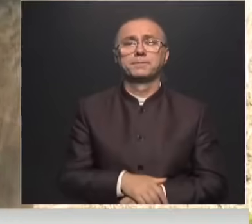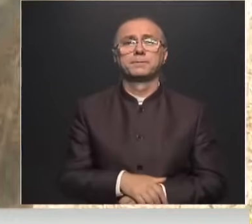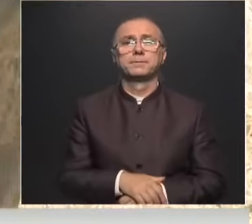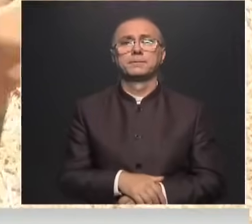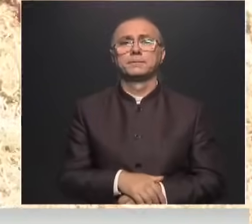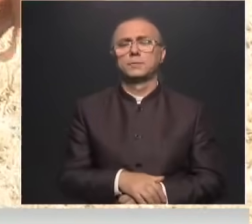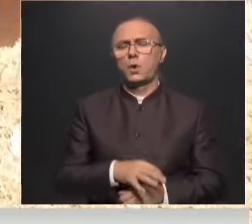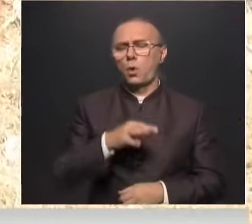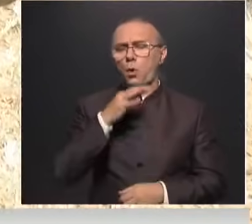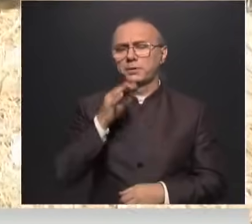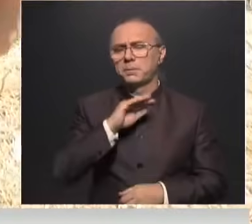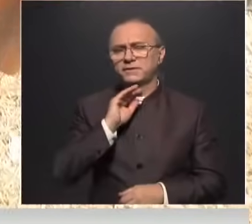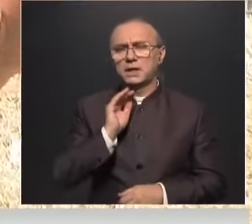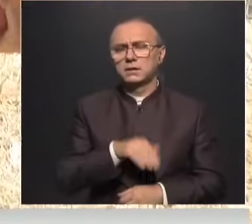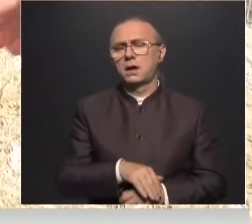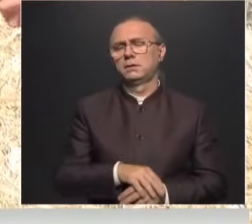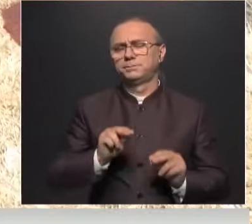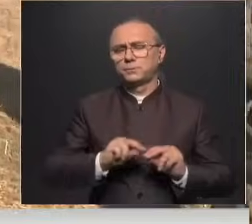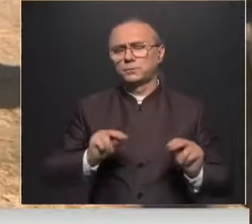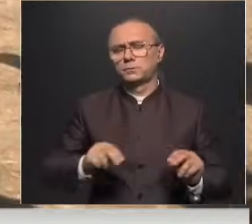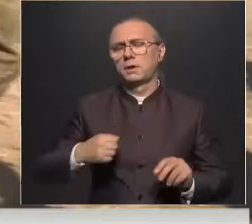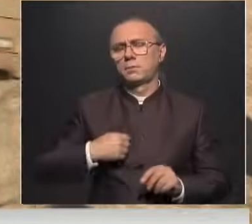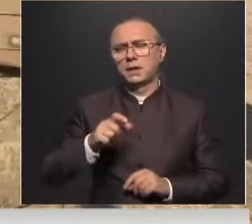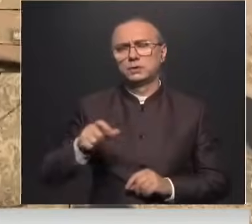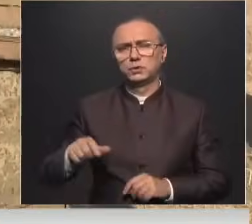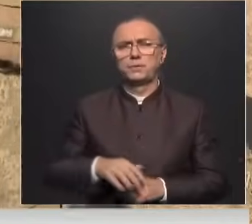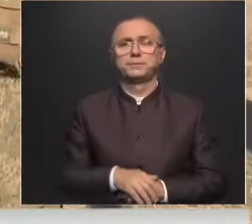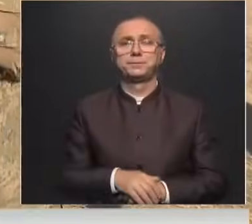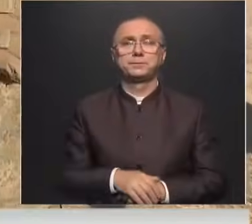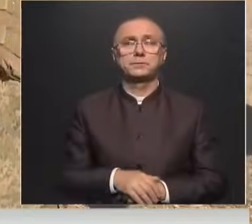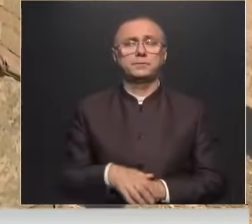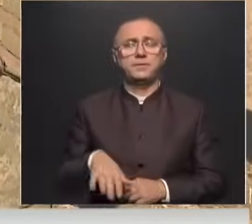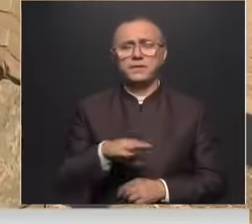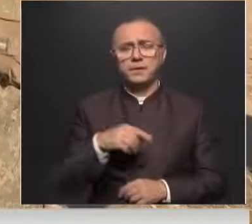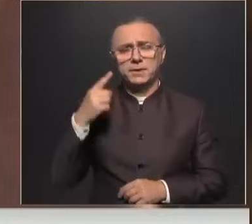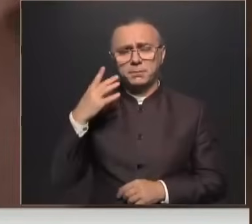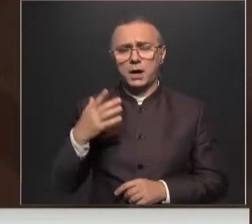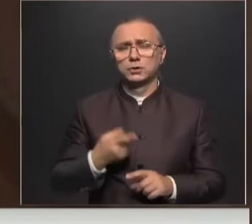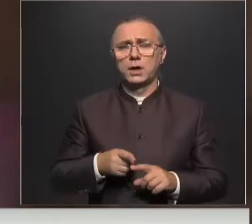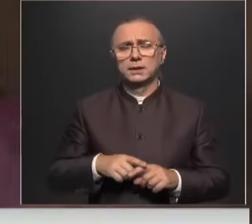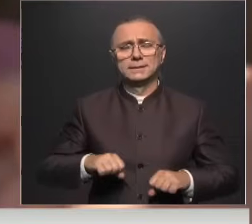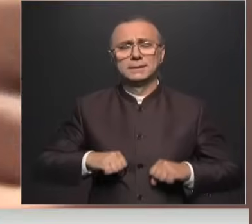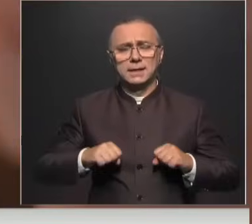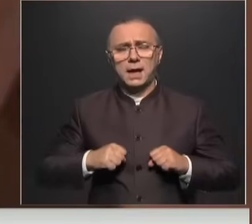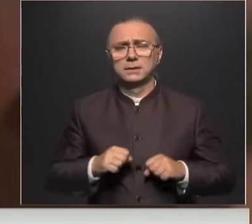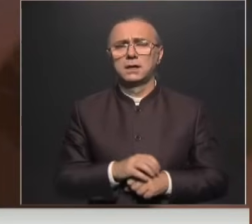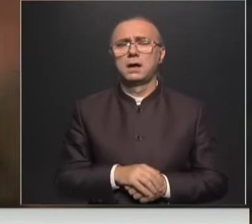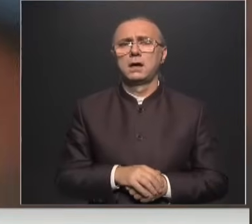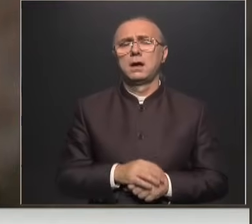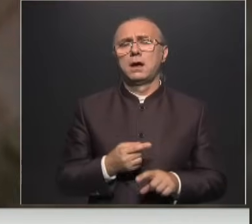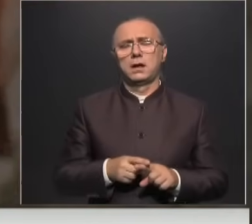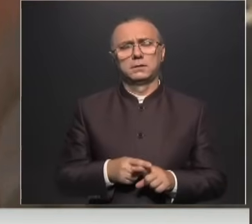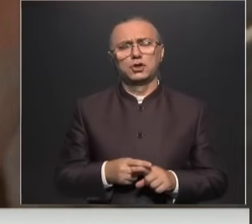опытные профессионалы, за плечами которых немало боевых действий. Здесь все понимают, что эти занятия не формальная обязаловка,